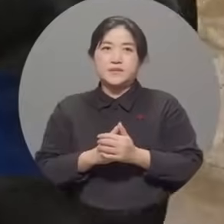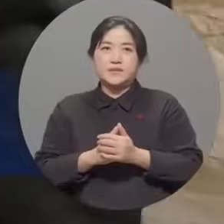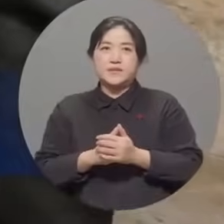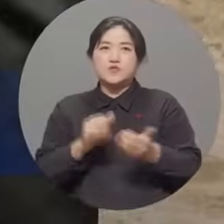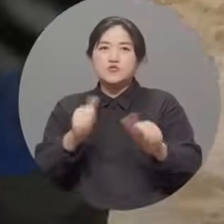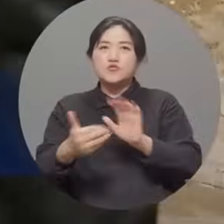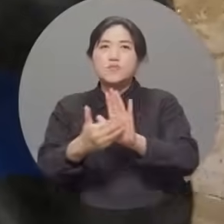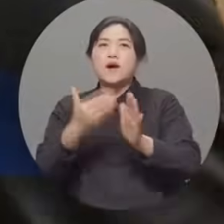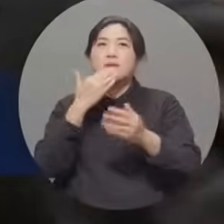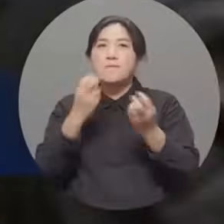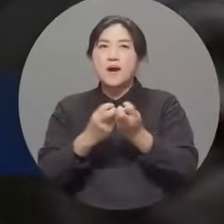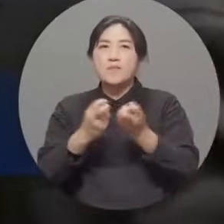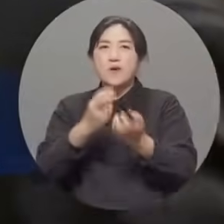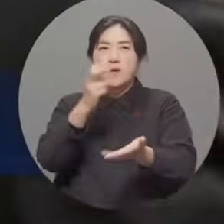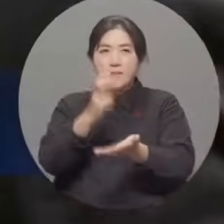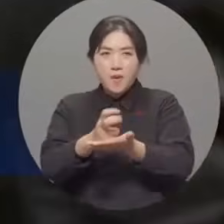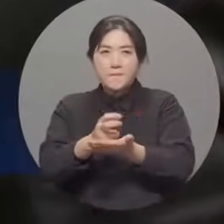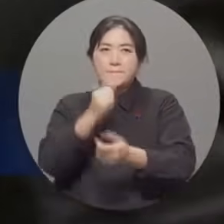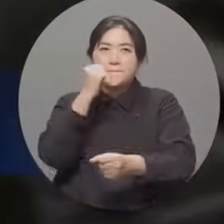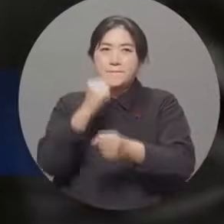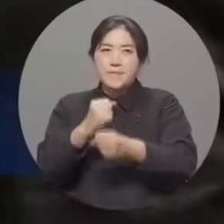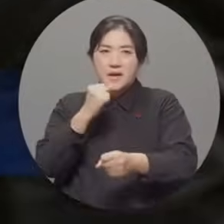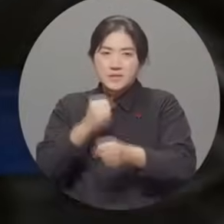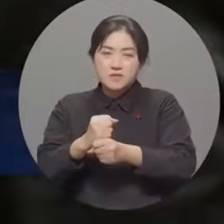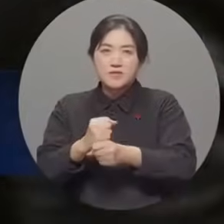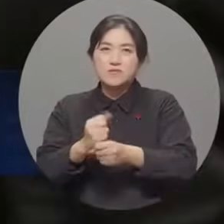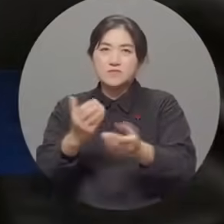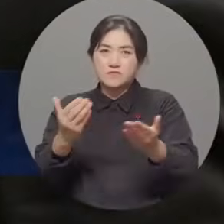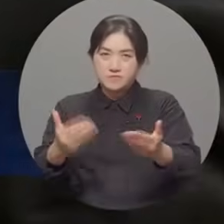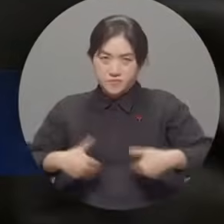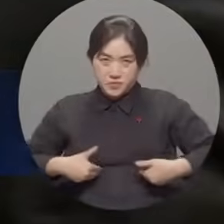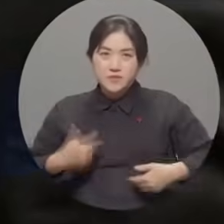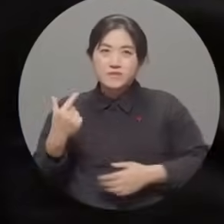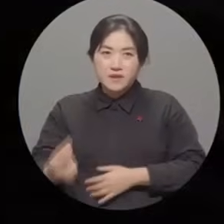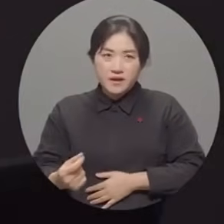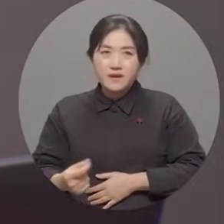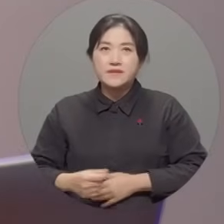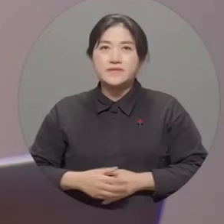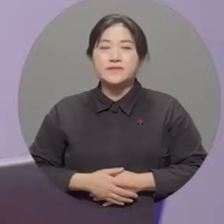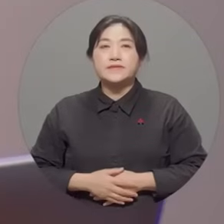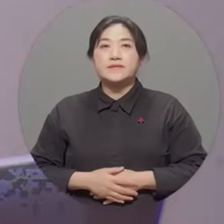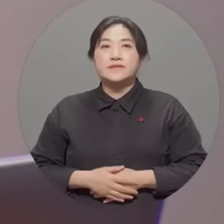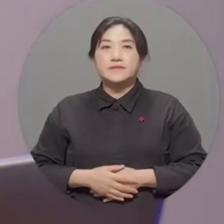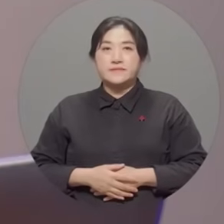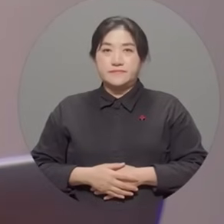막을 수 있을지 법으로 제정해야 되지 않겠습니까?